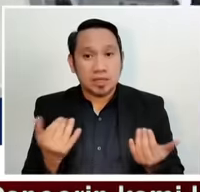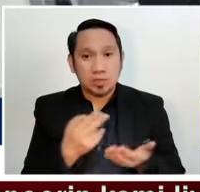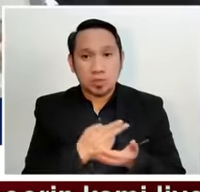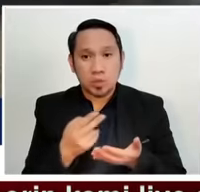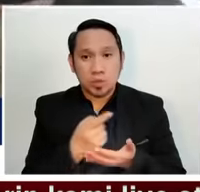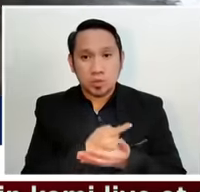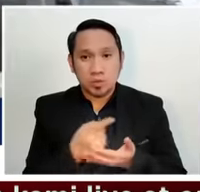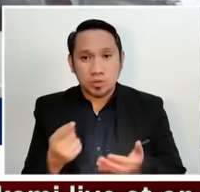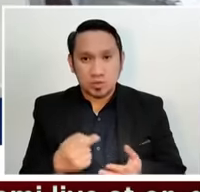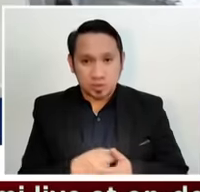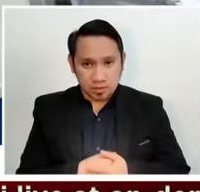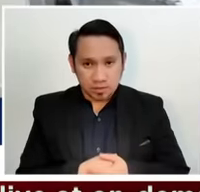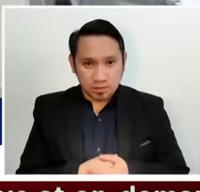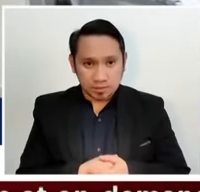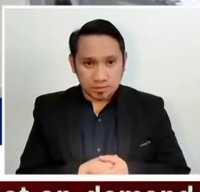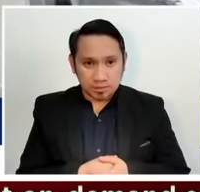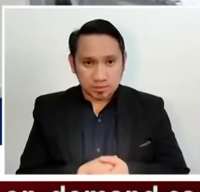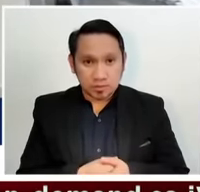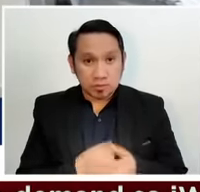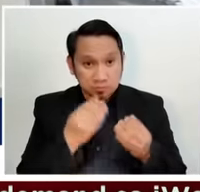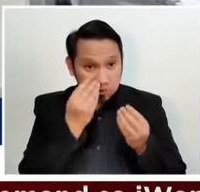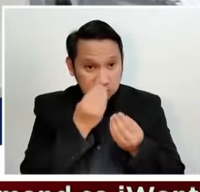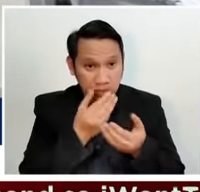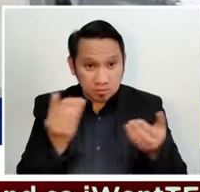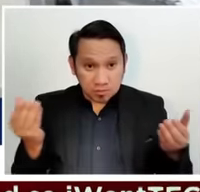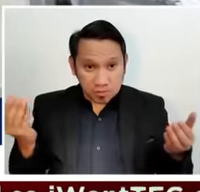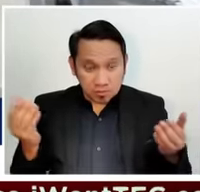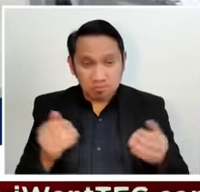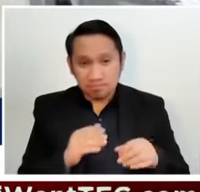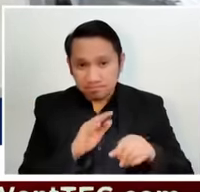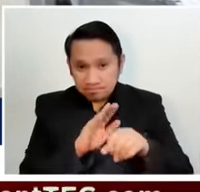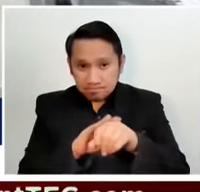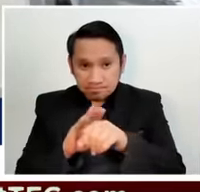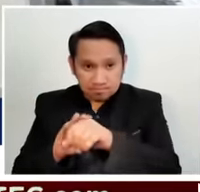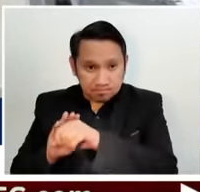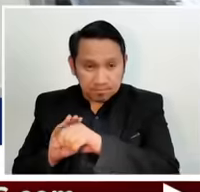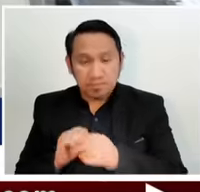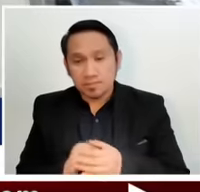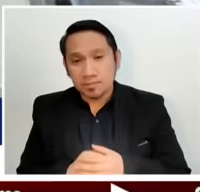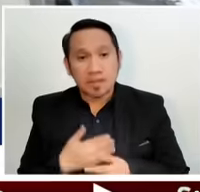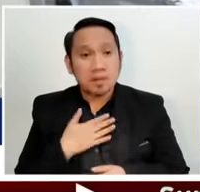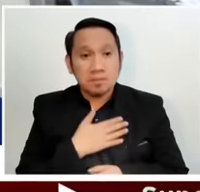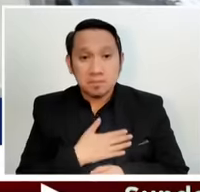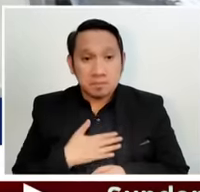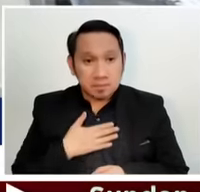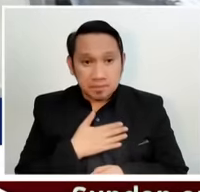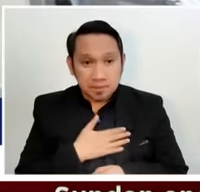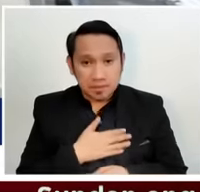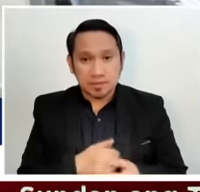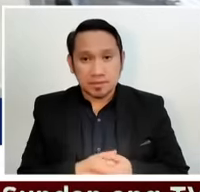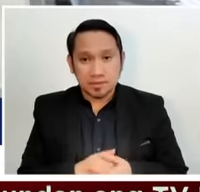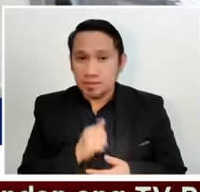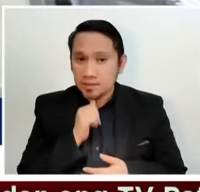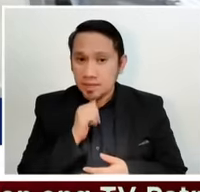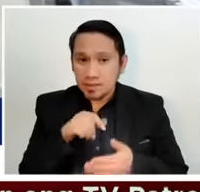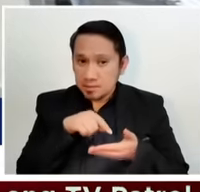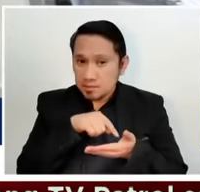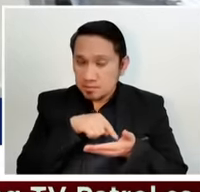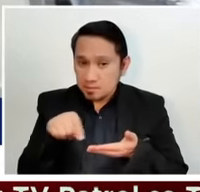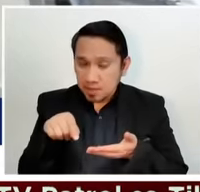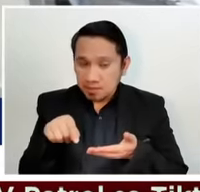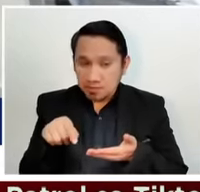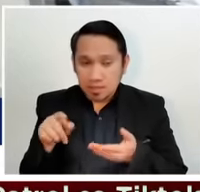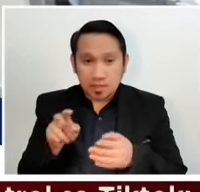Santa. At ipinapaalala sa mga babiyahe na huwag magbayad ng travel insurance